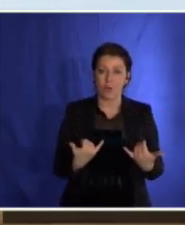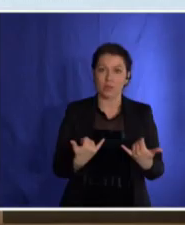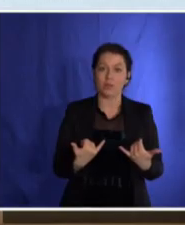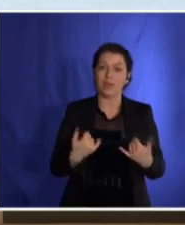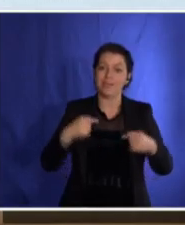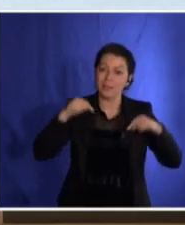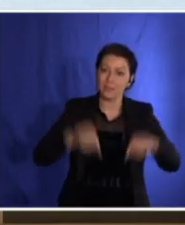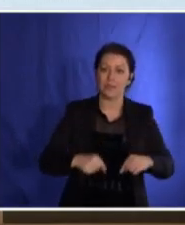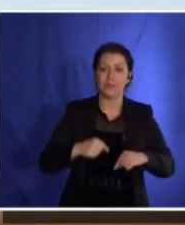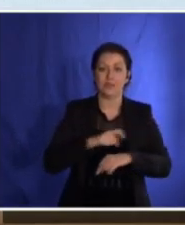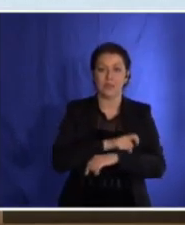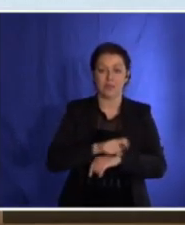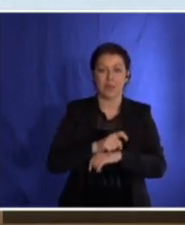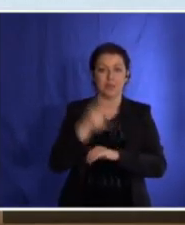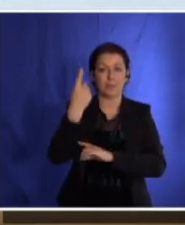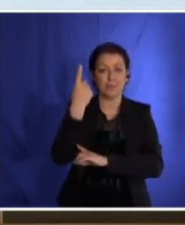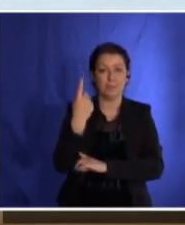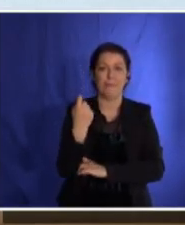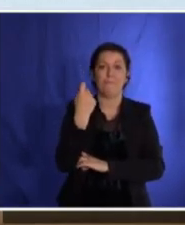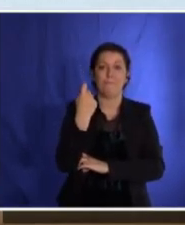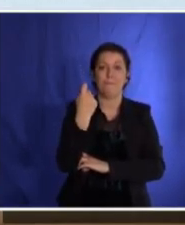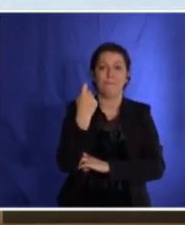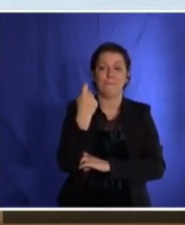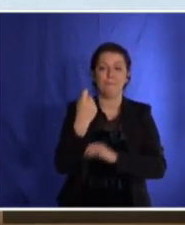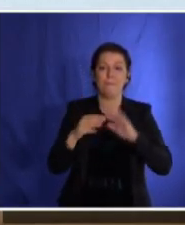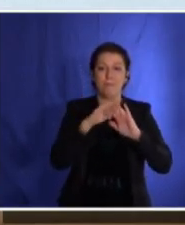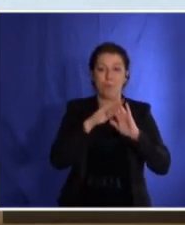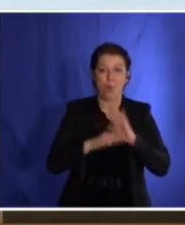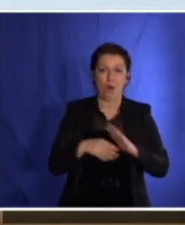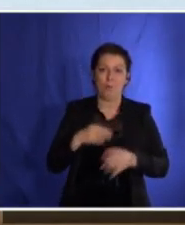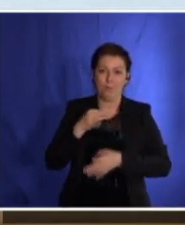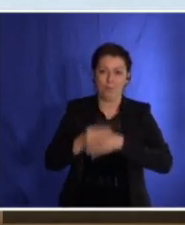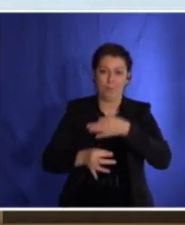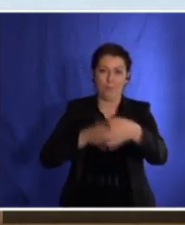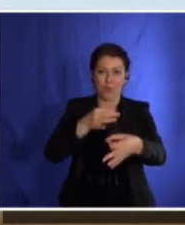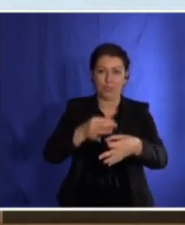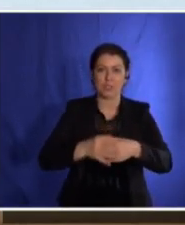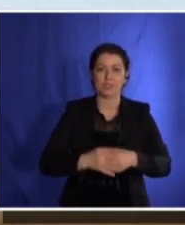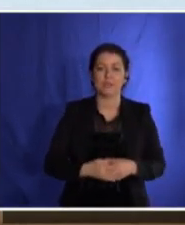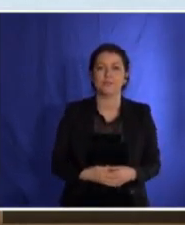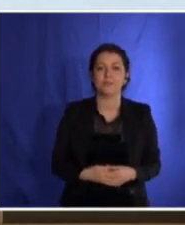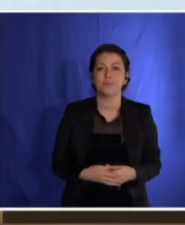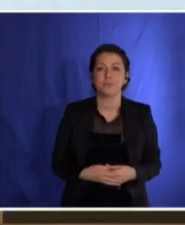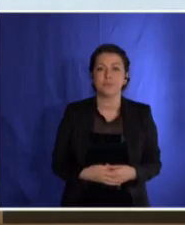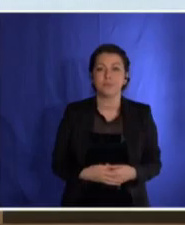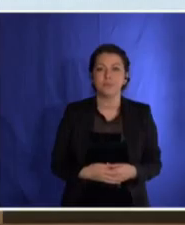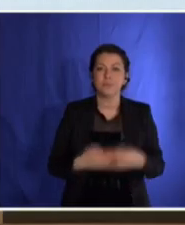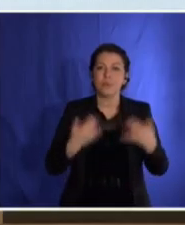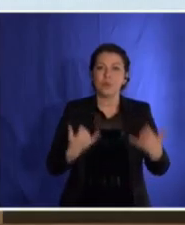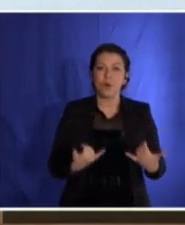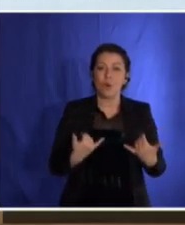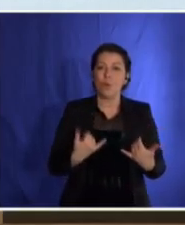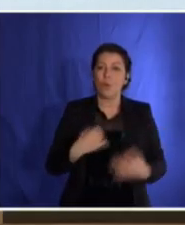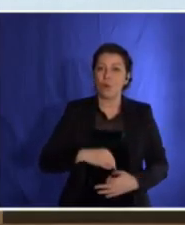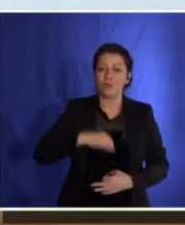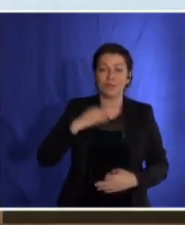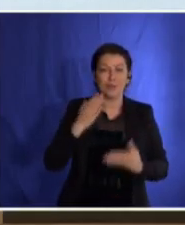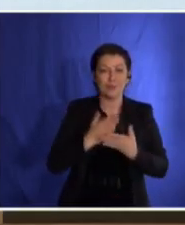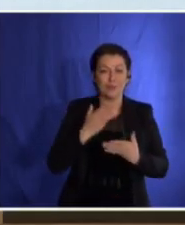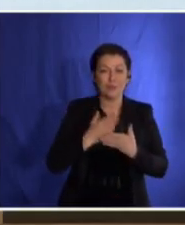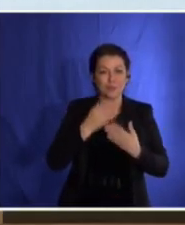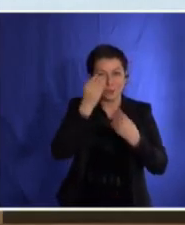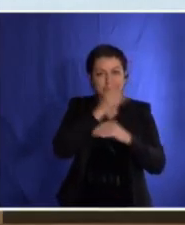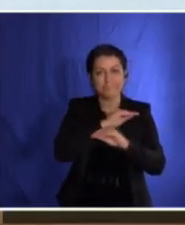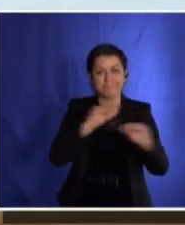Zeit unseren Programmprozess. Und ich habe es heute in der Früh schon gesagt, wie wir das